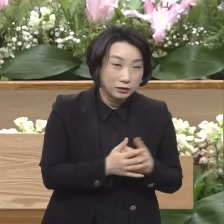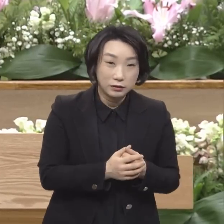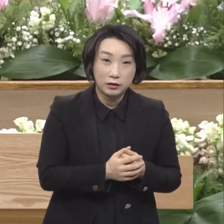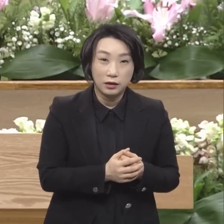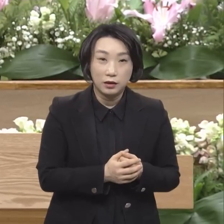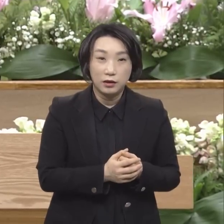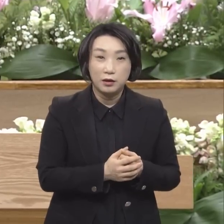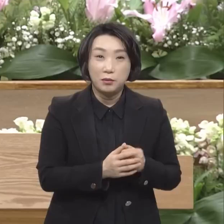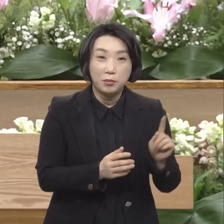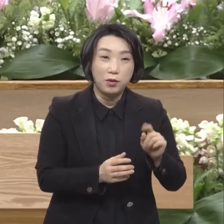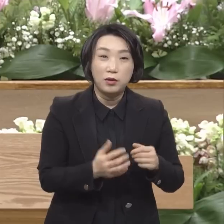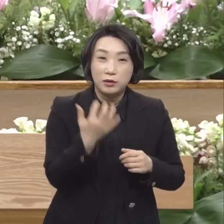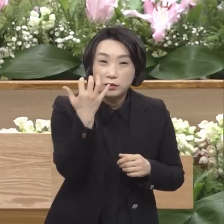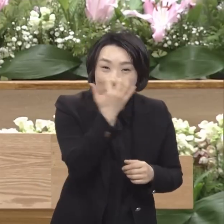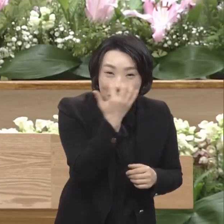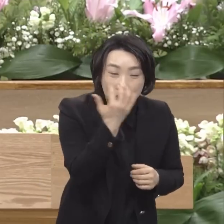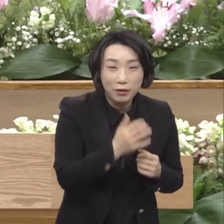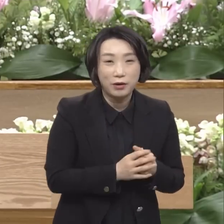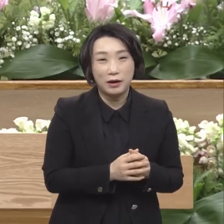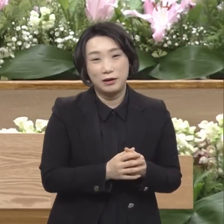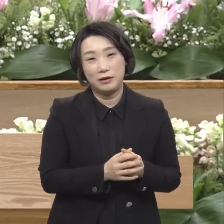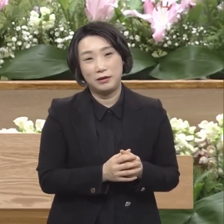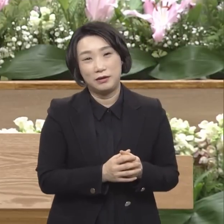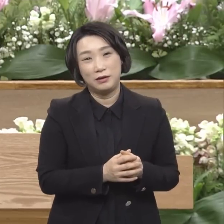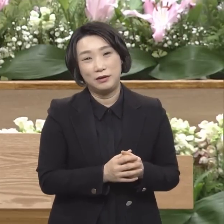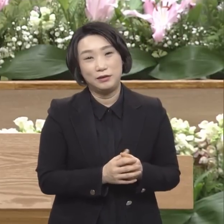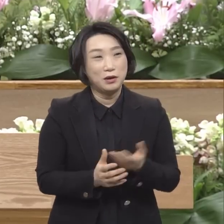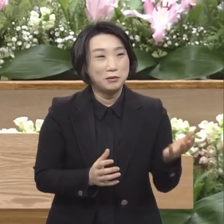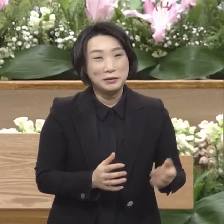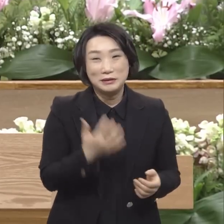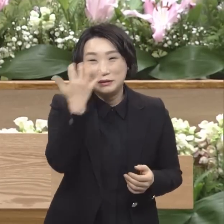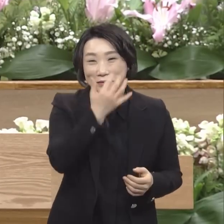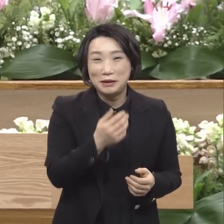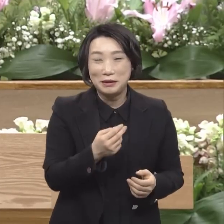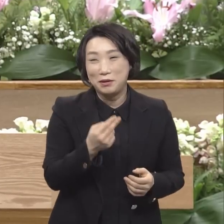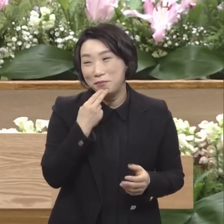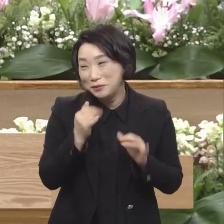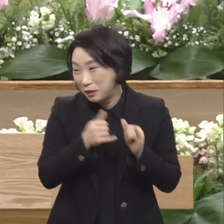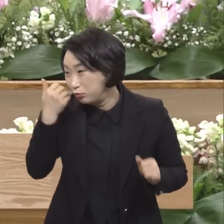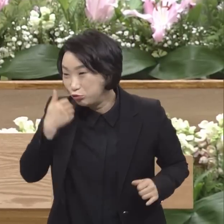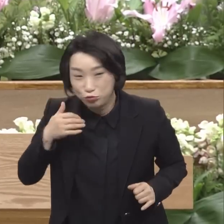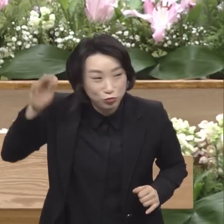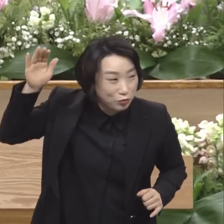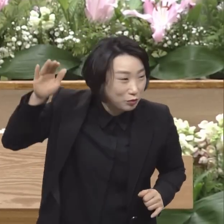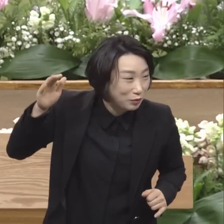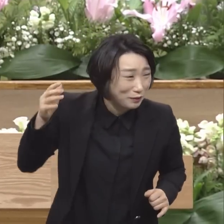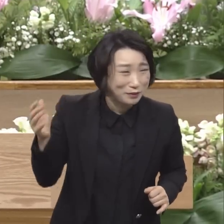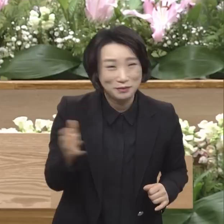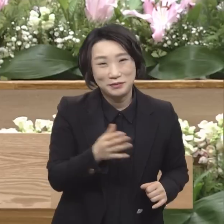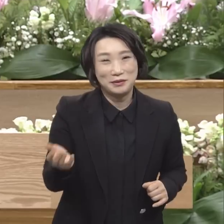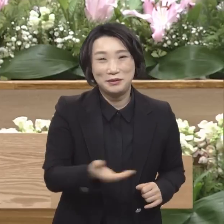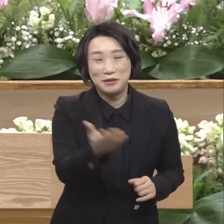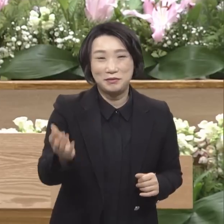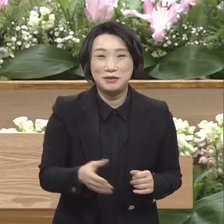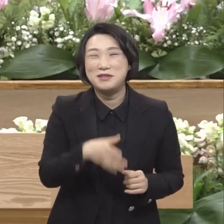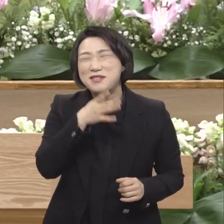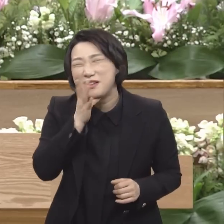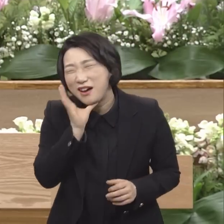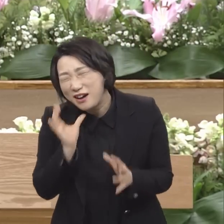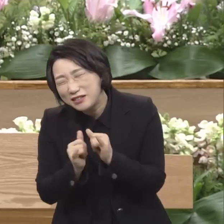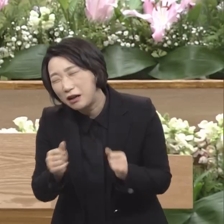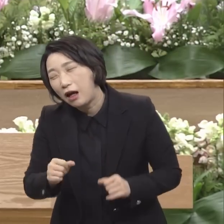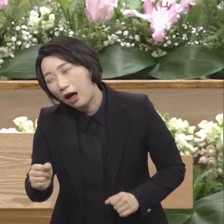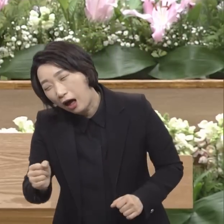현저한데 음행과, 여기서 벗어날 자 있는가? 음행과. 노인 어른들이야